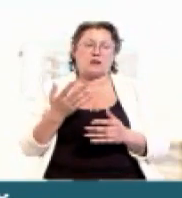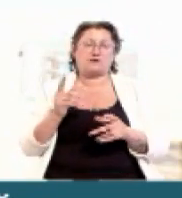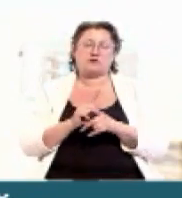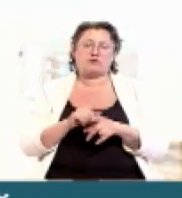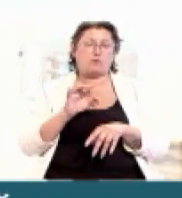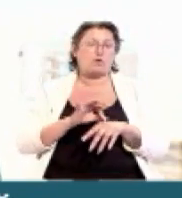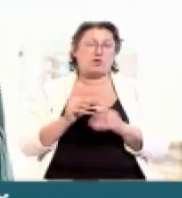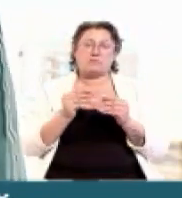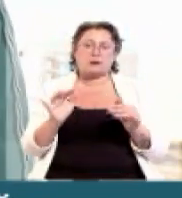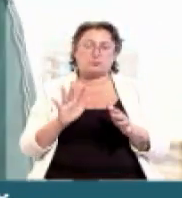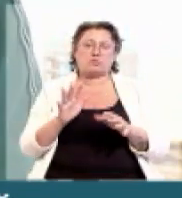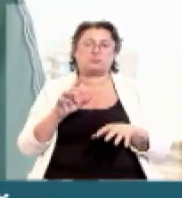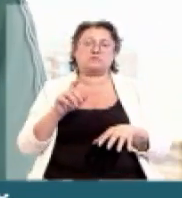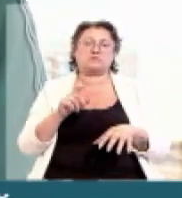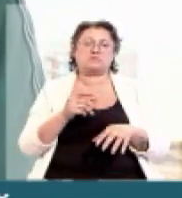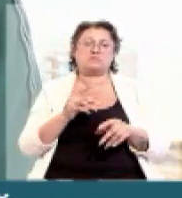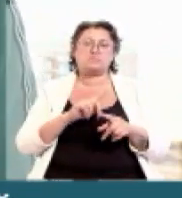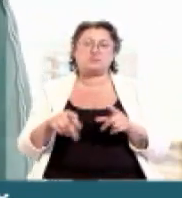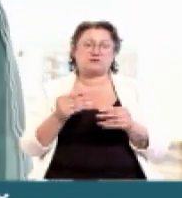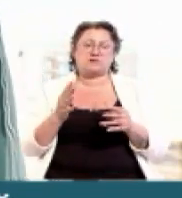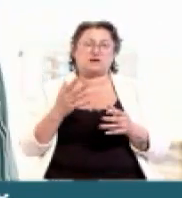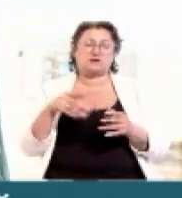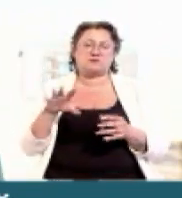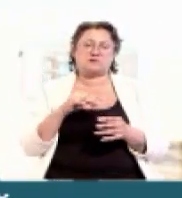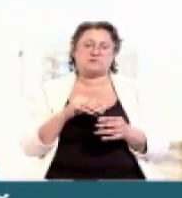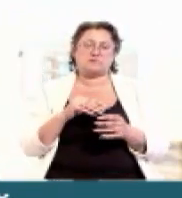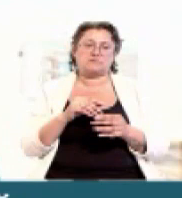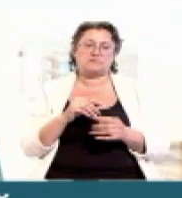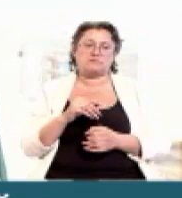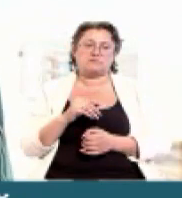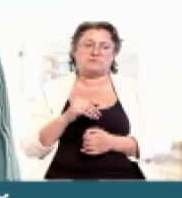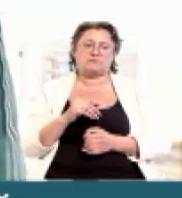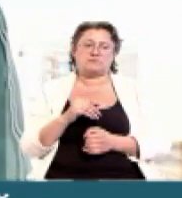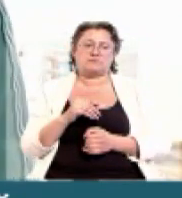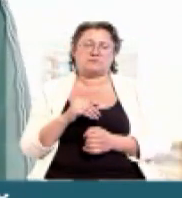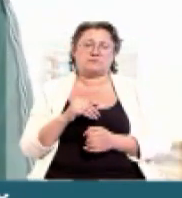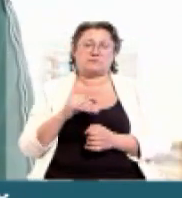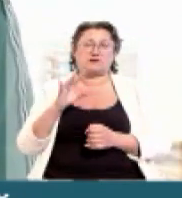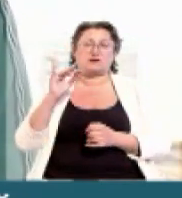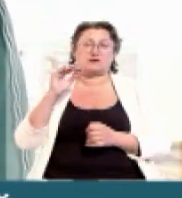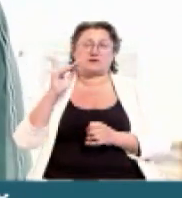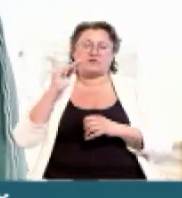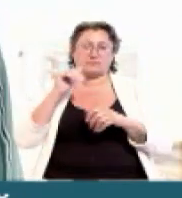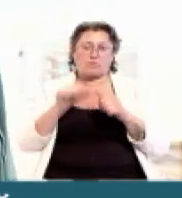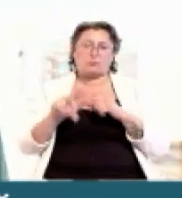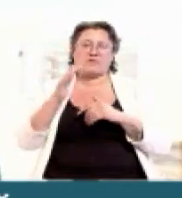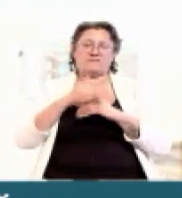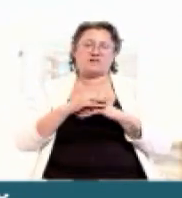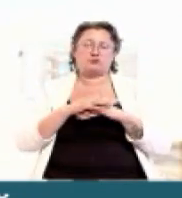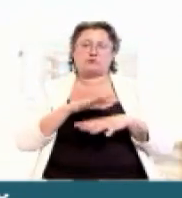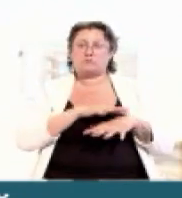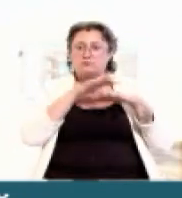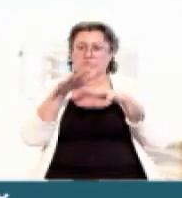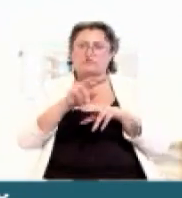боль не проходит, ссадина не заживает. И они таким большим наплывом все к вечеру